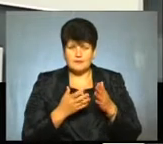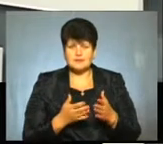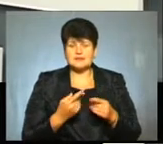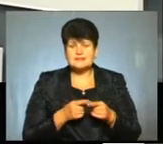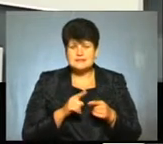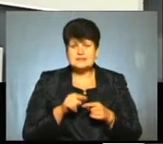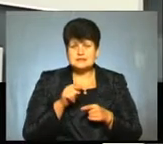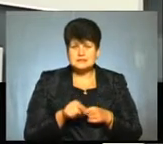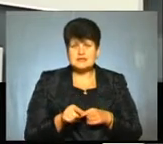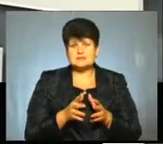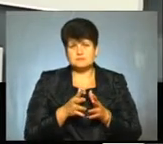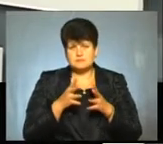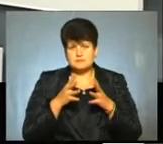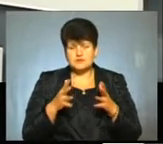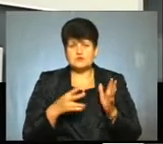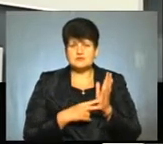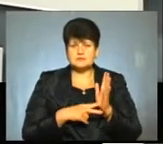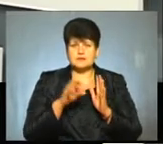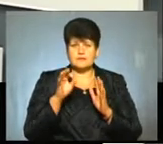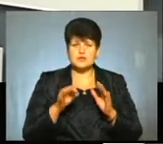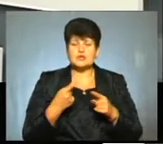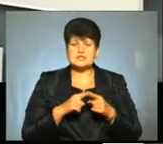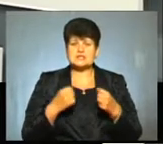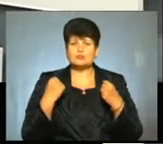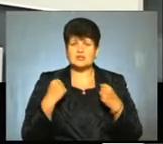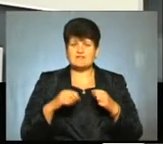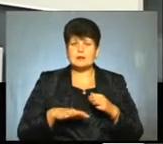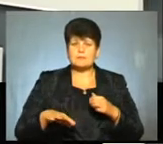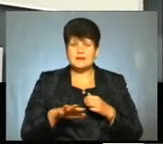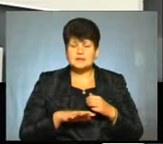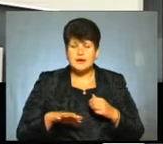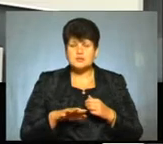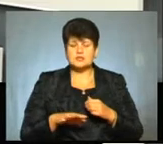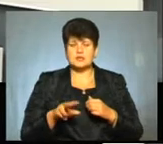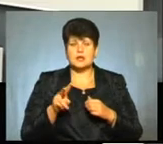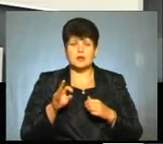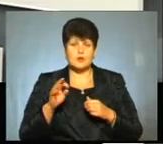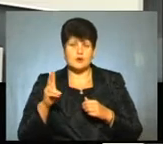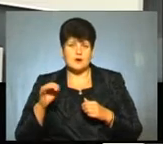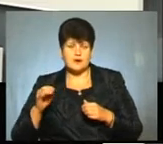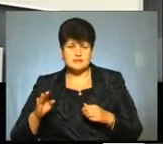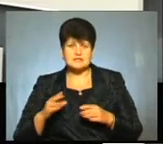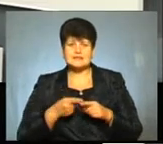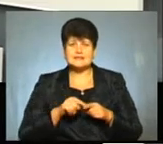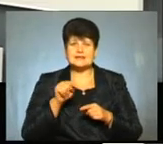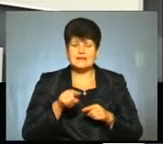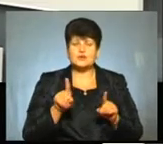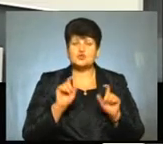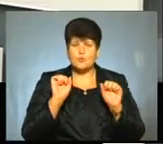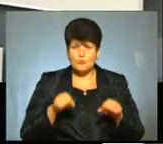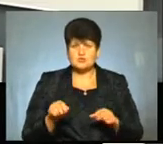Ну, це зазвичай це здебільшого 70% це спортивні майданчики, якісь локації, вуличні тренажери, тобто це те, що